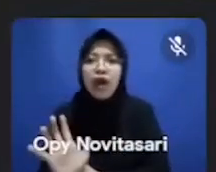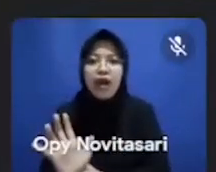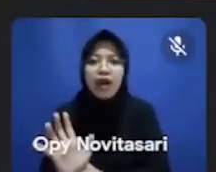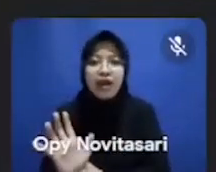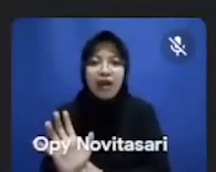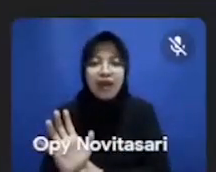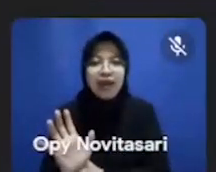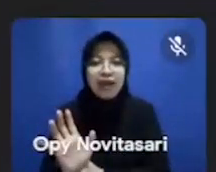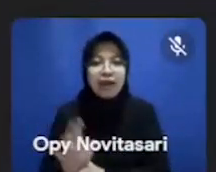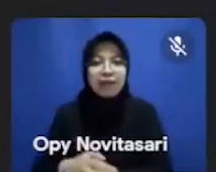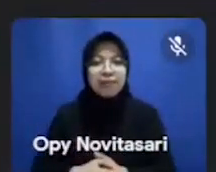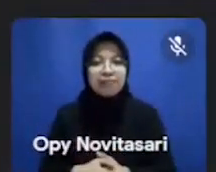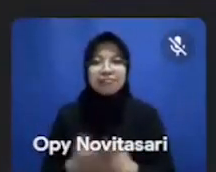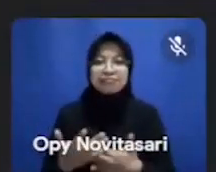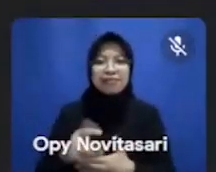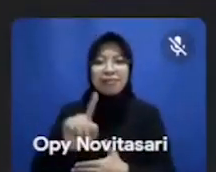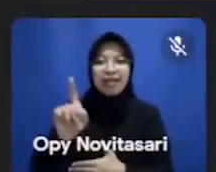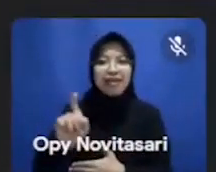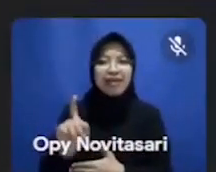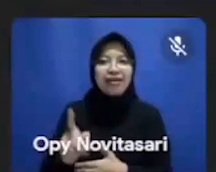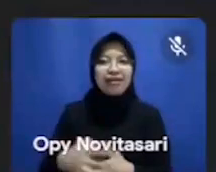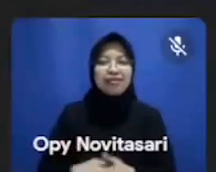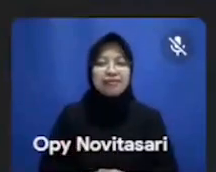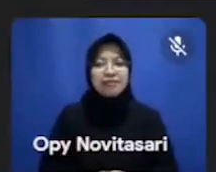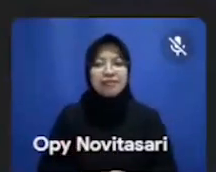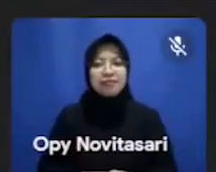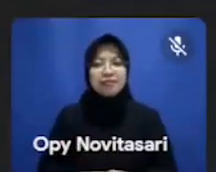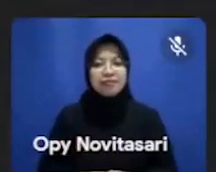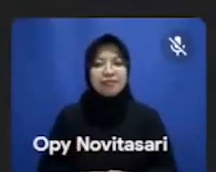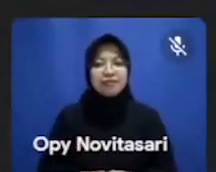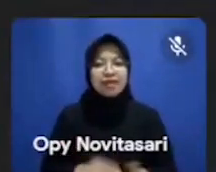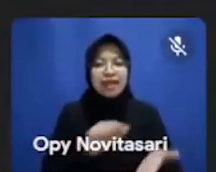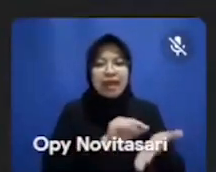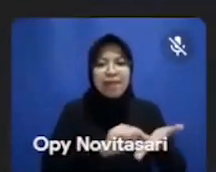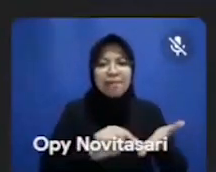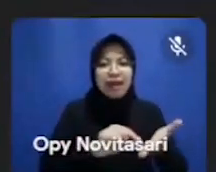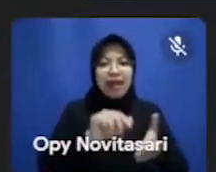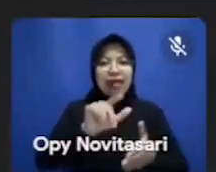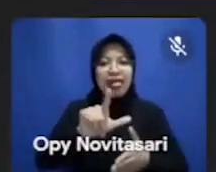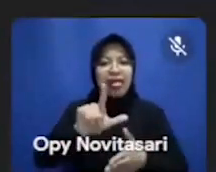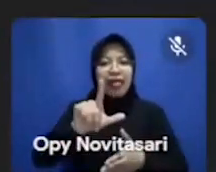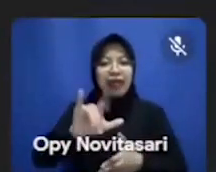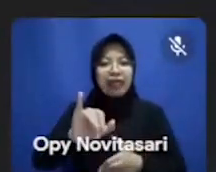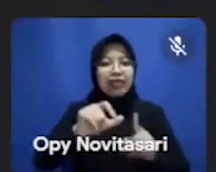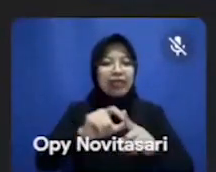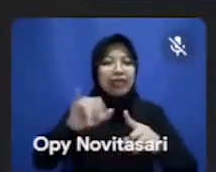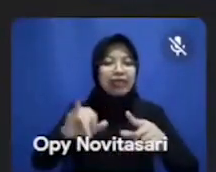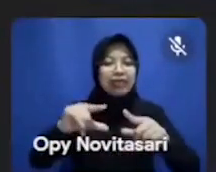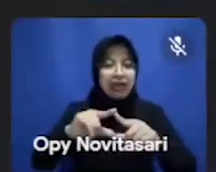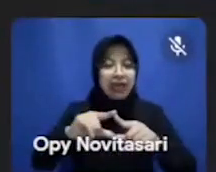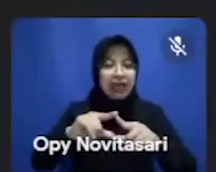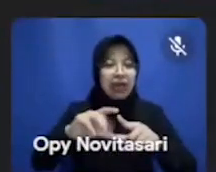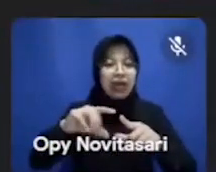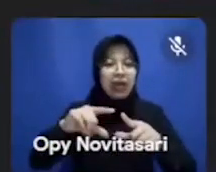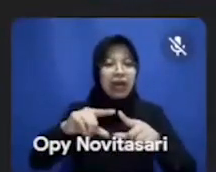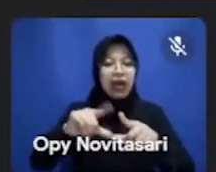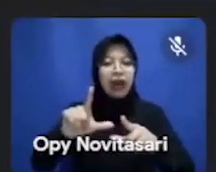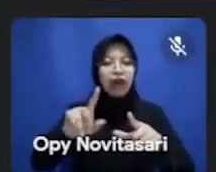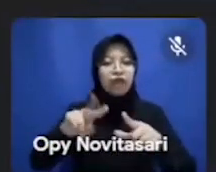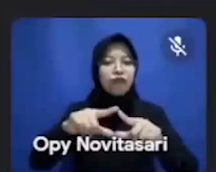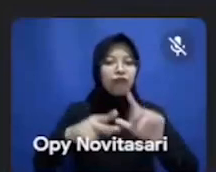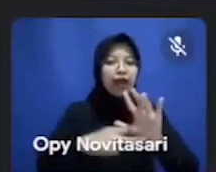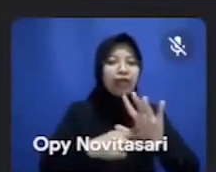isyarat itu kurang lebih pertanyaannya dari mbak Lidya Alani Saya ulangi lagi ya